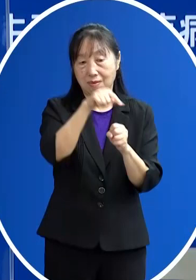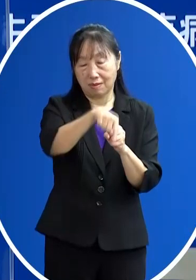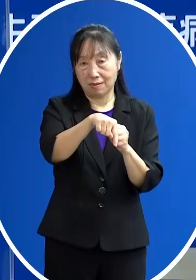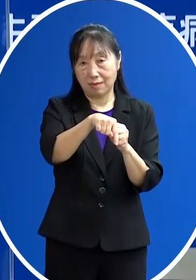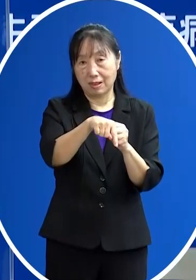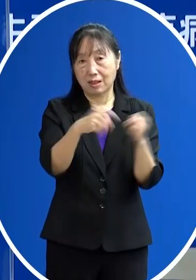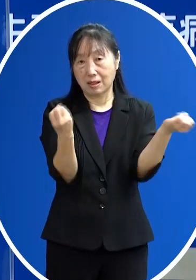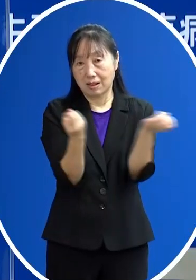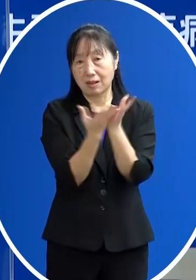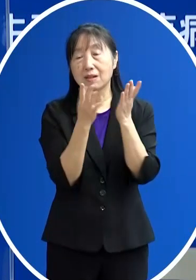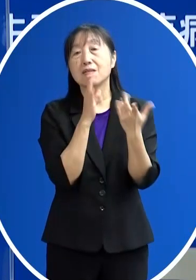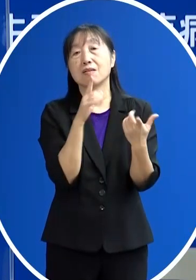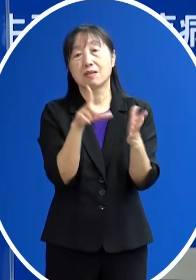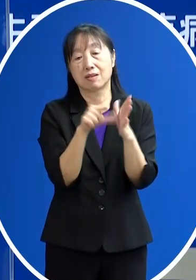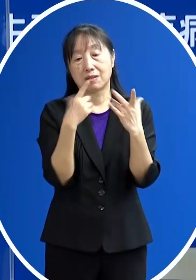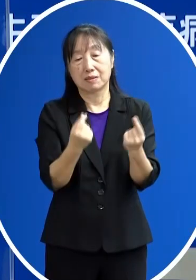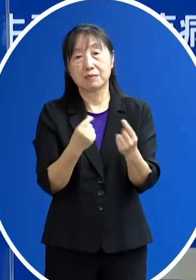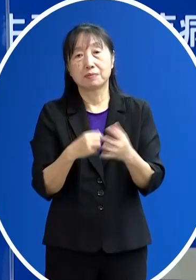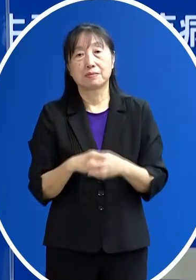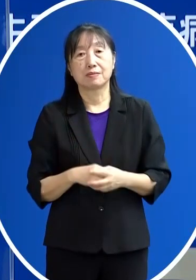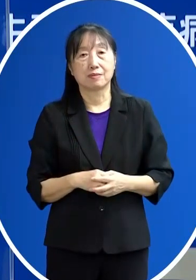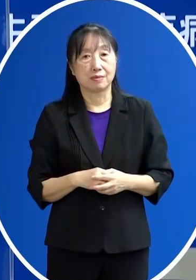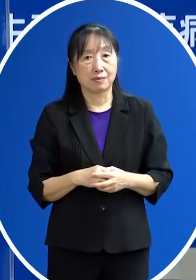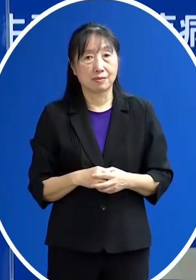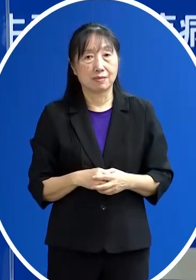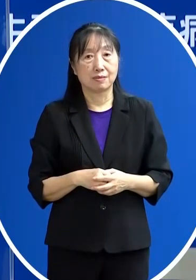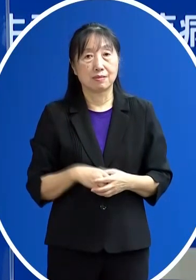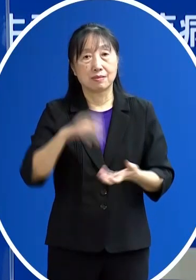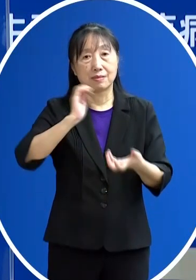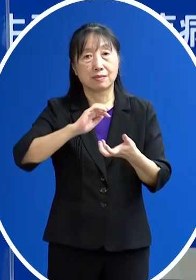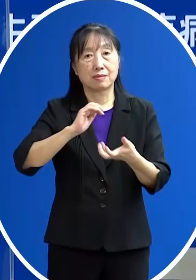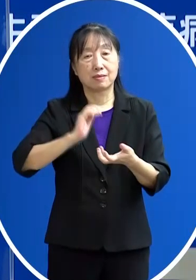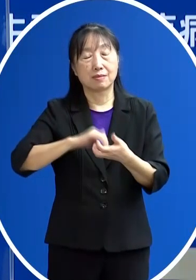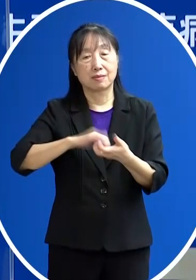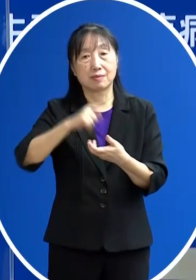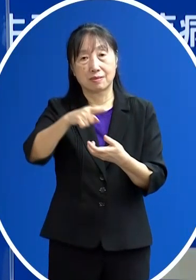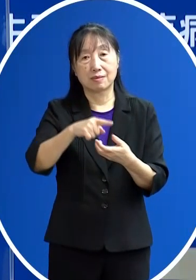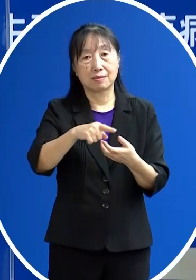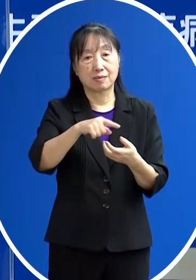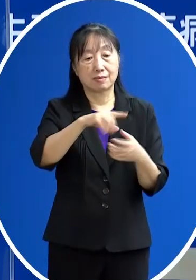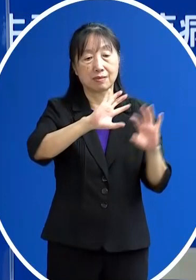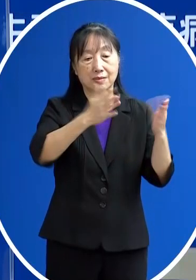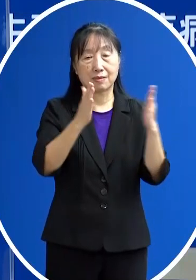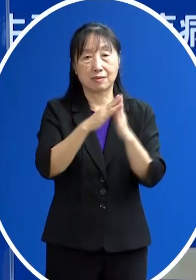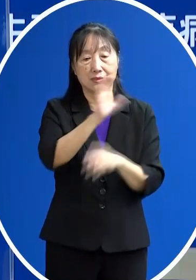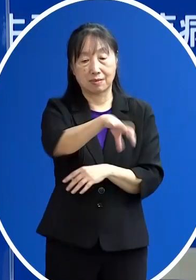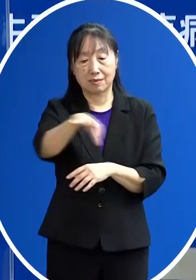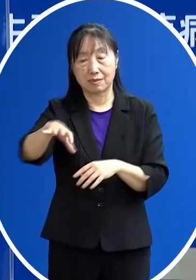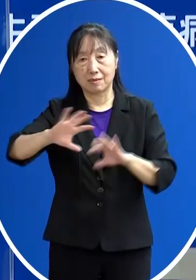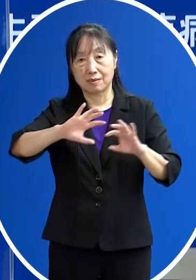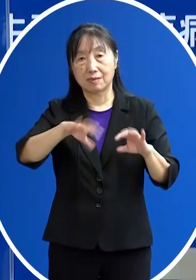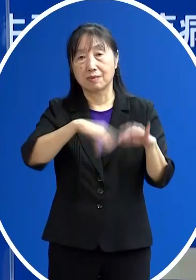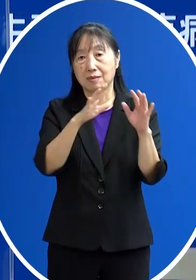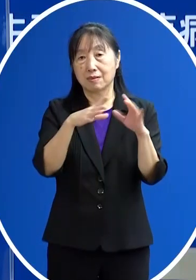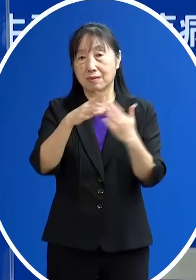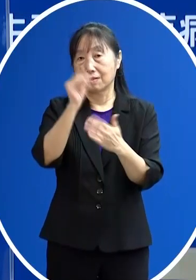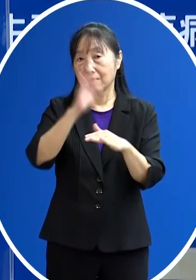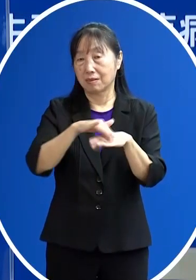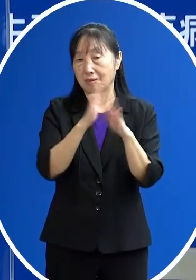发生的一个时间哦。那当然是有可能这个各国的选手那到了一起到这